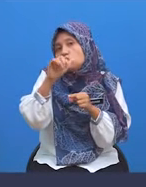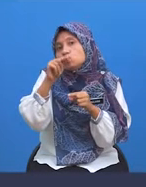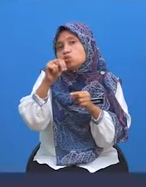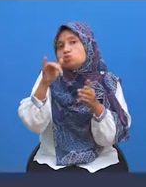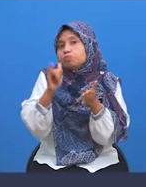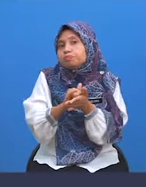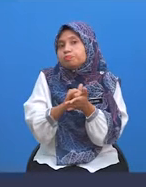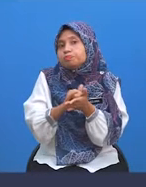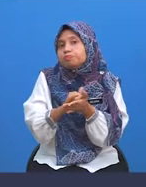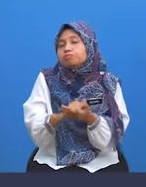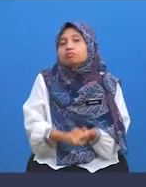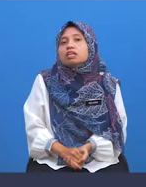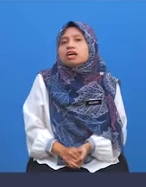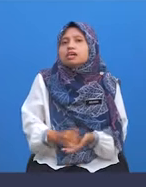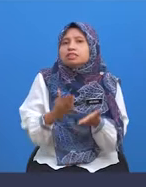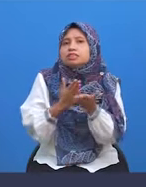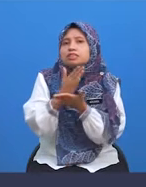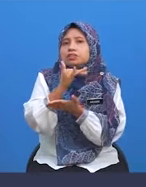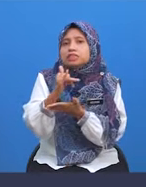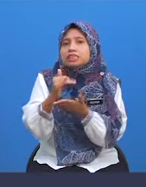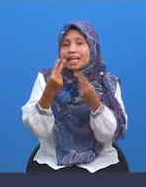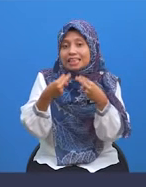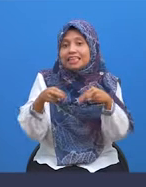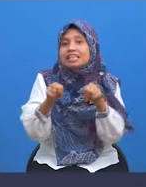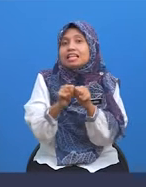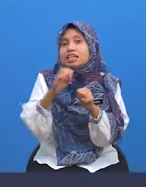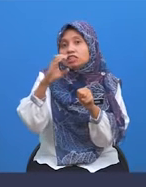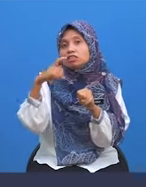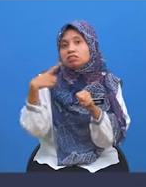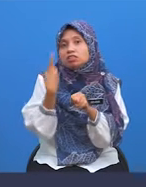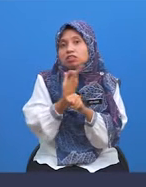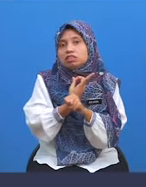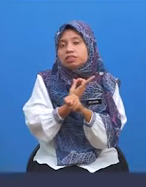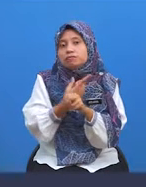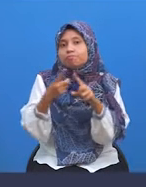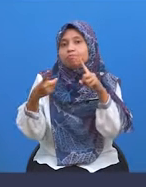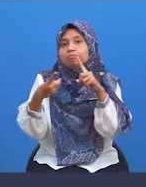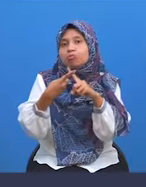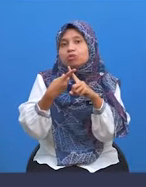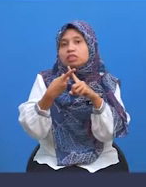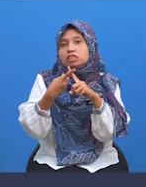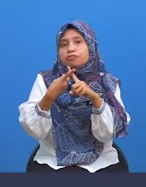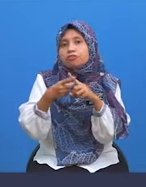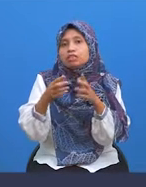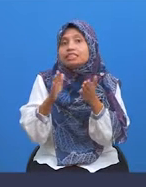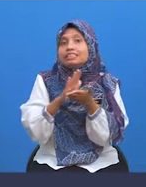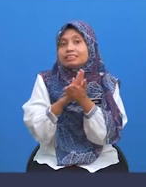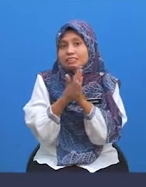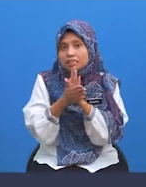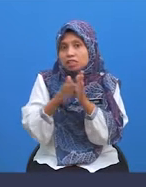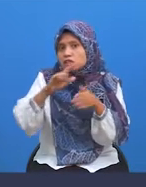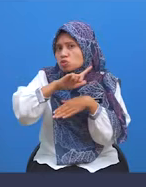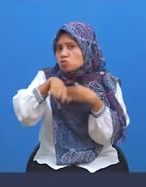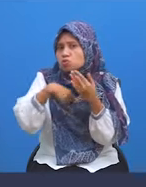Seterusnya, nilai C kita ialah positif. Maka, keseluruhan graf kita akan bergerak